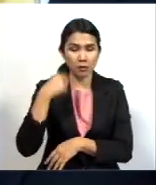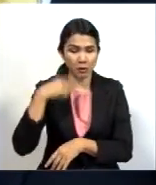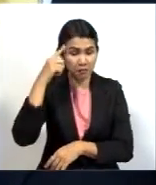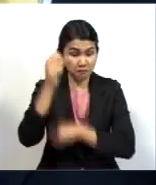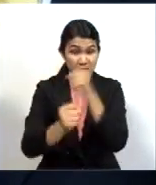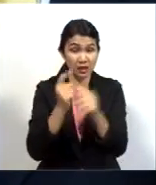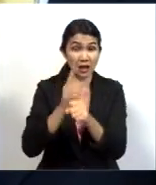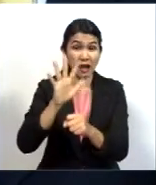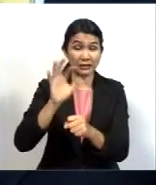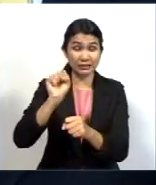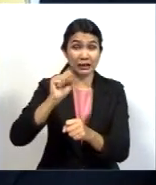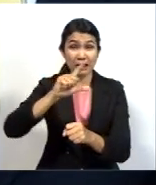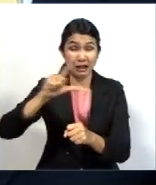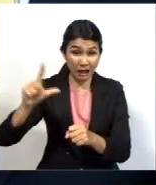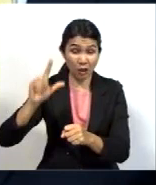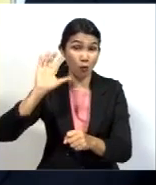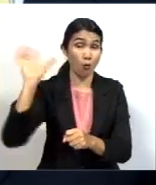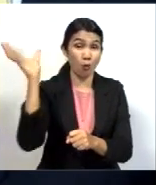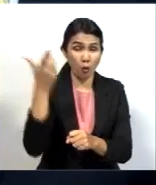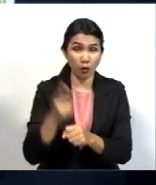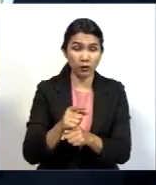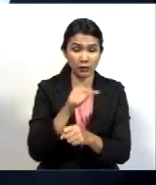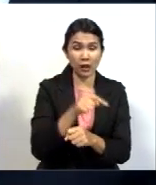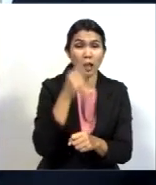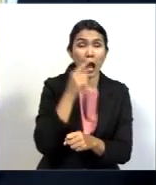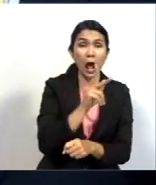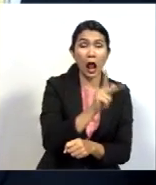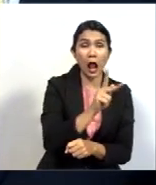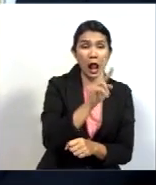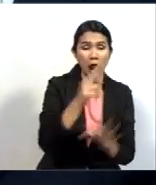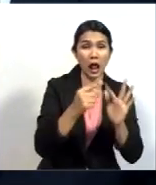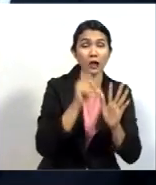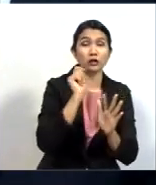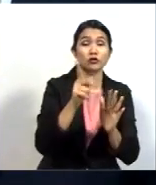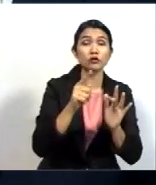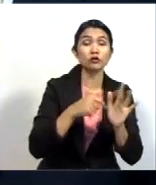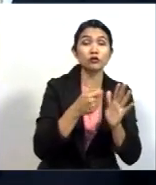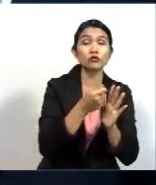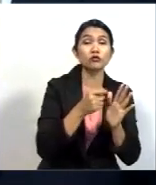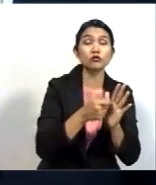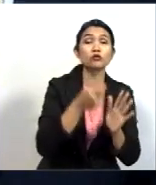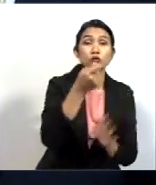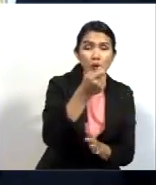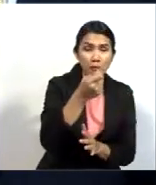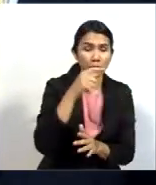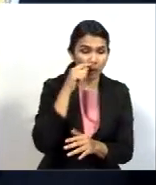วกระท่อมเนี่ยมาลดการปลวดเนี่ยได้ถึง